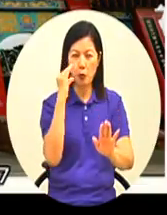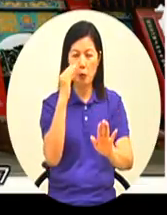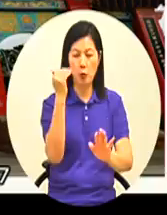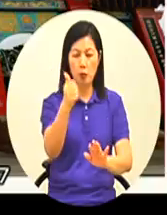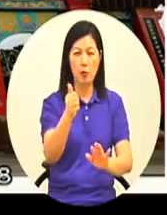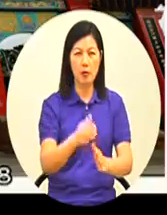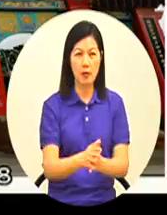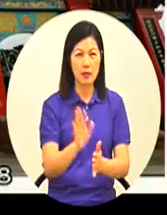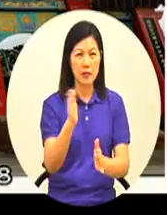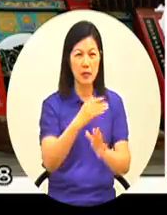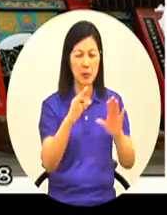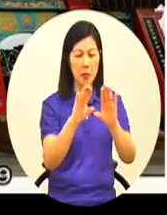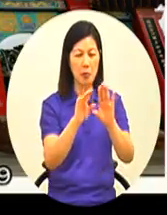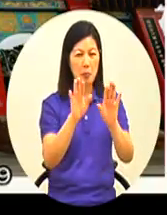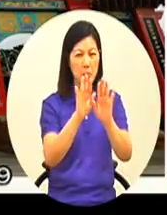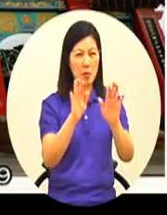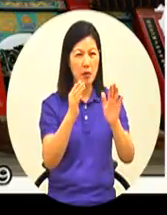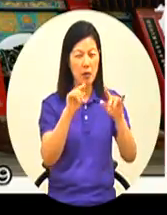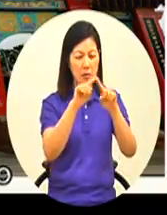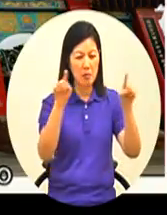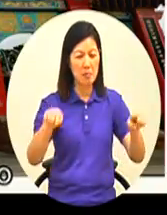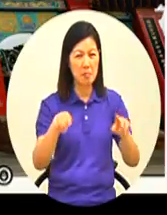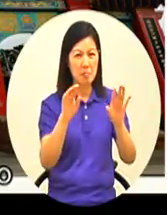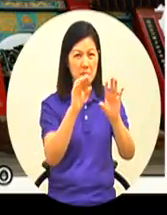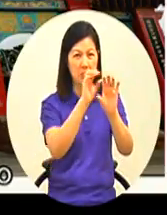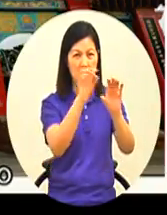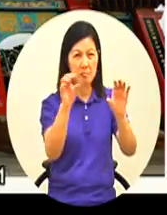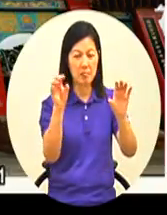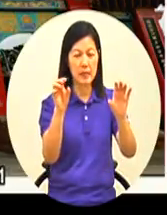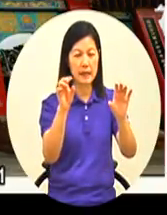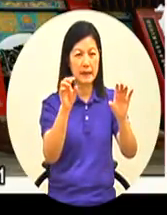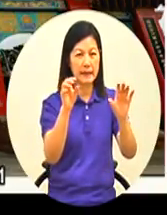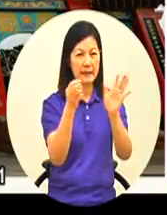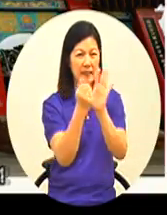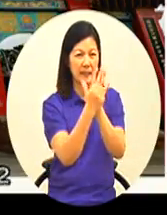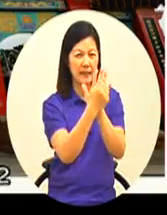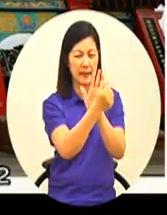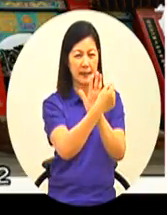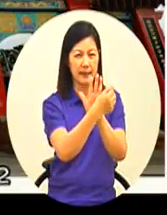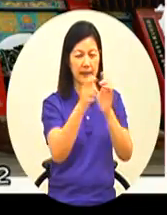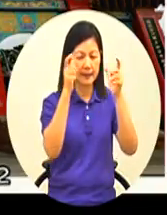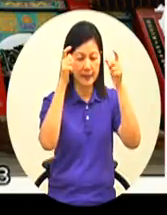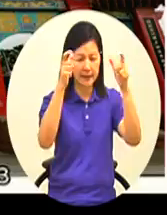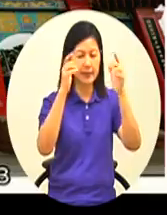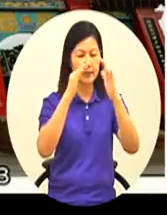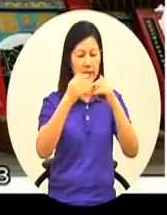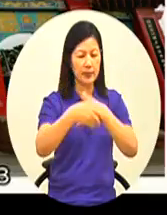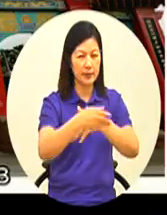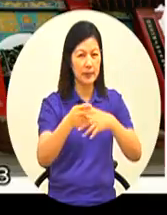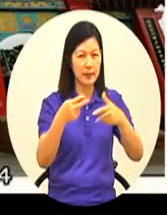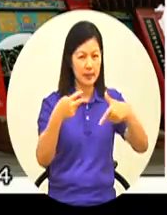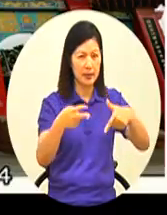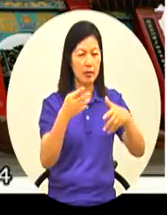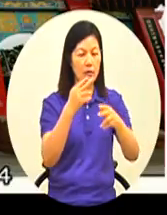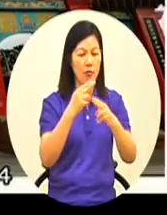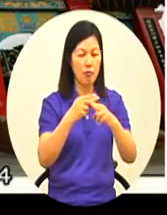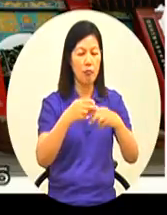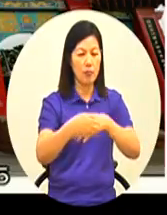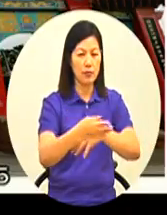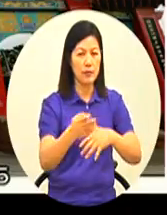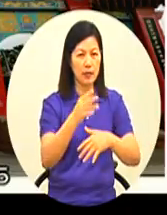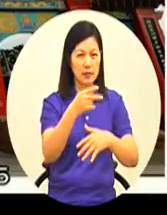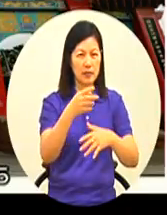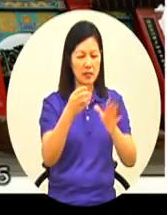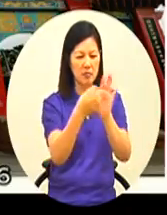牌楼的一个标题还是错误的，它现在这个上面写的还是高雄县仁武乡，所以这个赶快